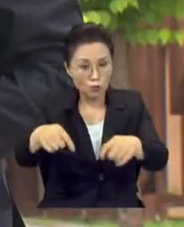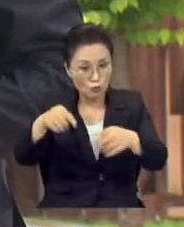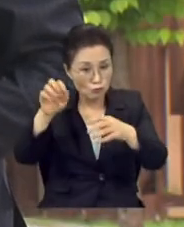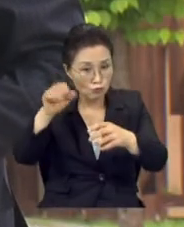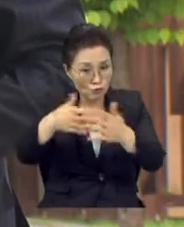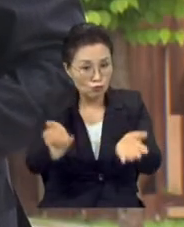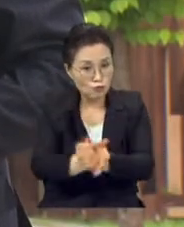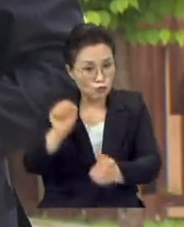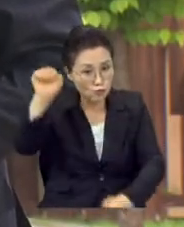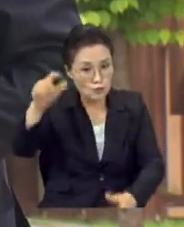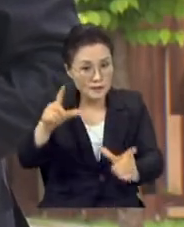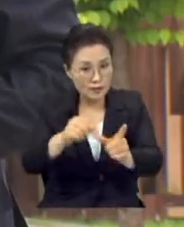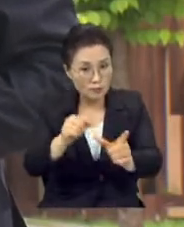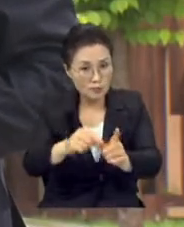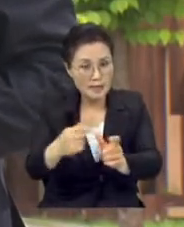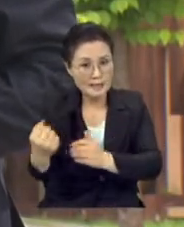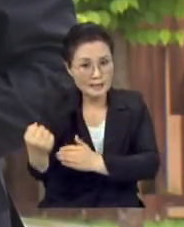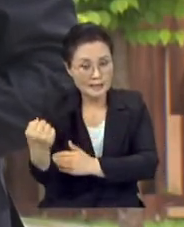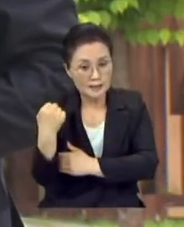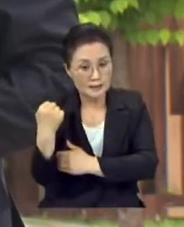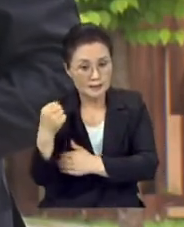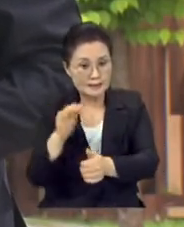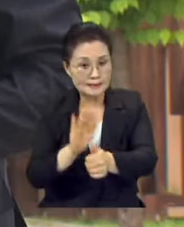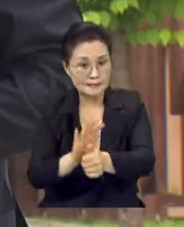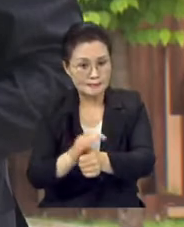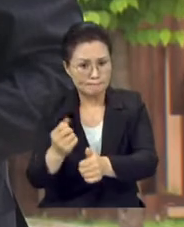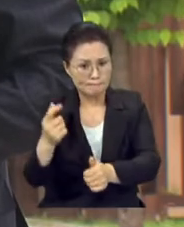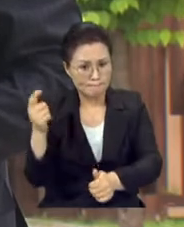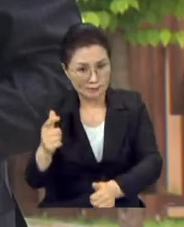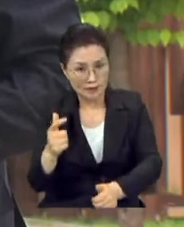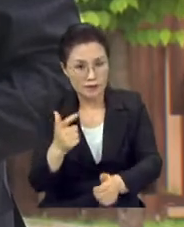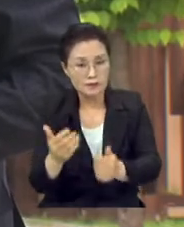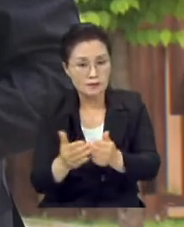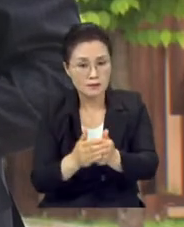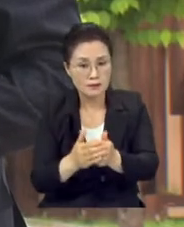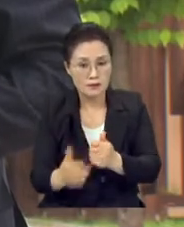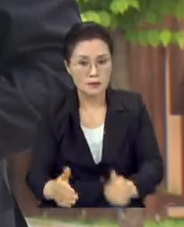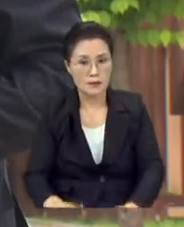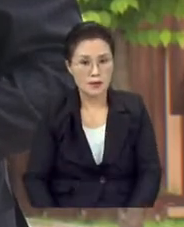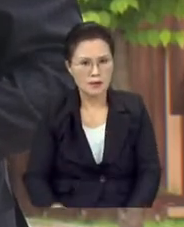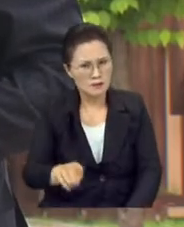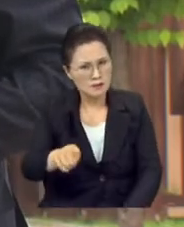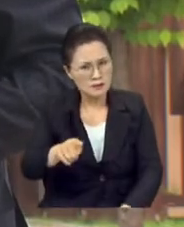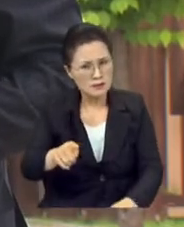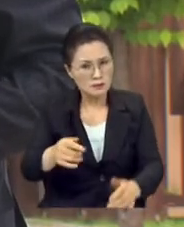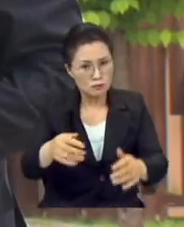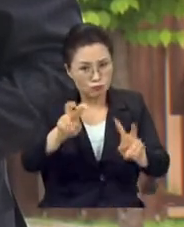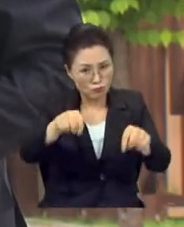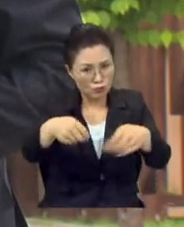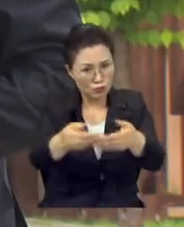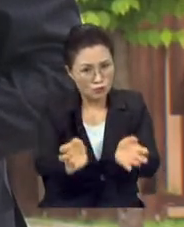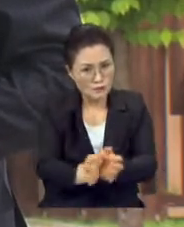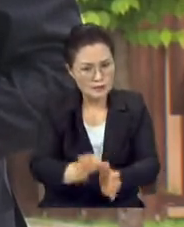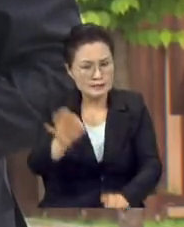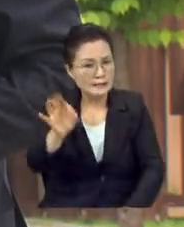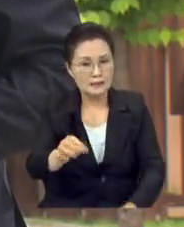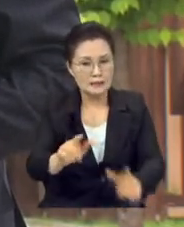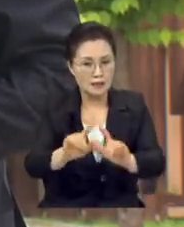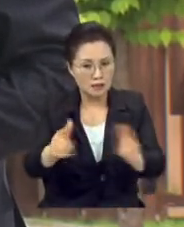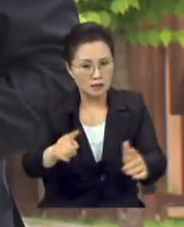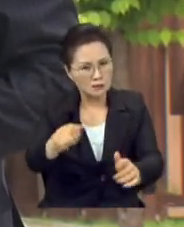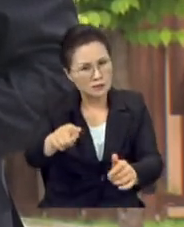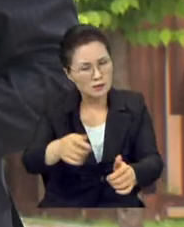상당수가 상당한 득표 력을 보일 것이라는 게 지역장 과 분석 이어서 섣불리 승부를 점치기 힘든 접전이